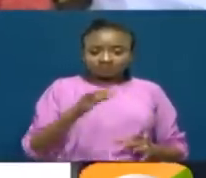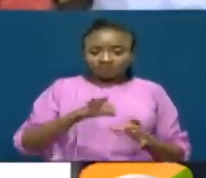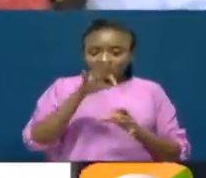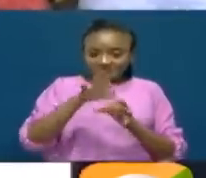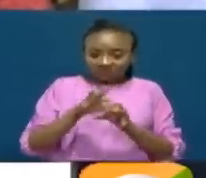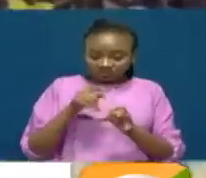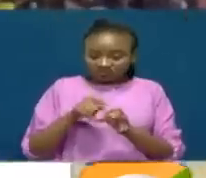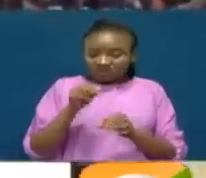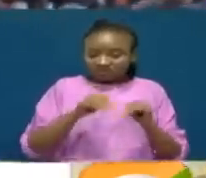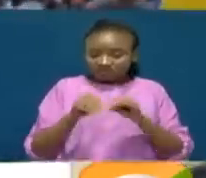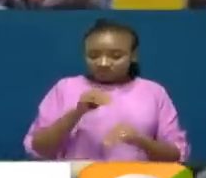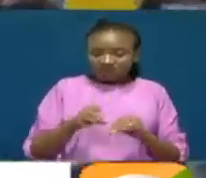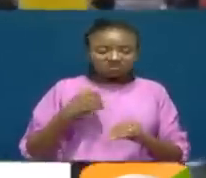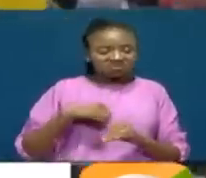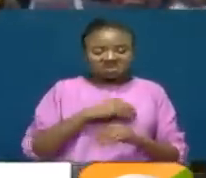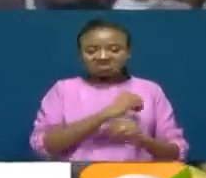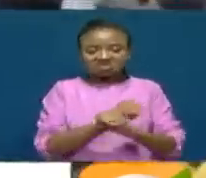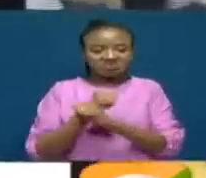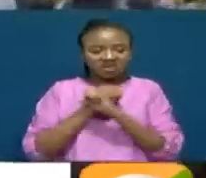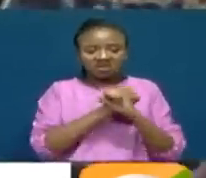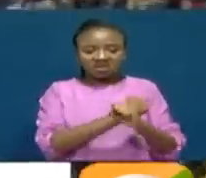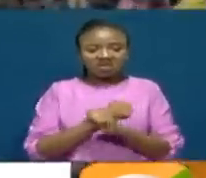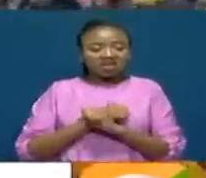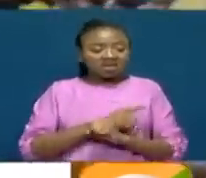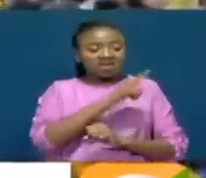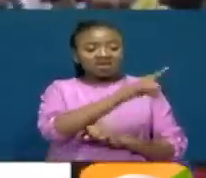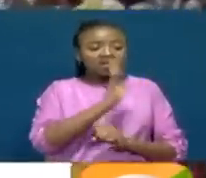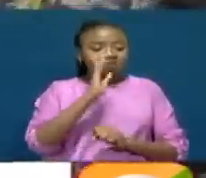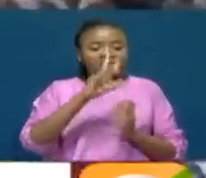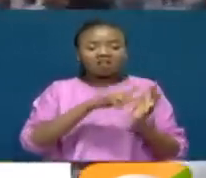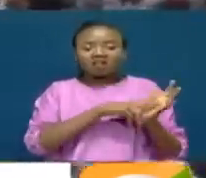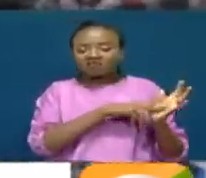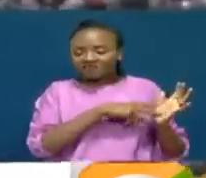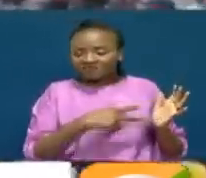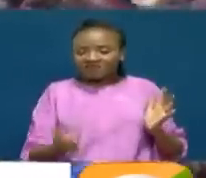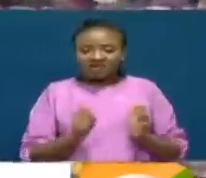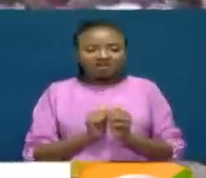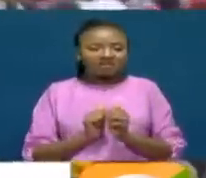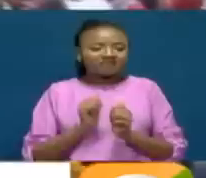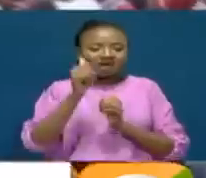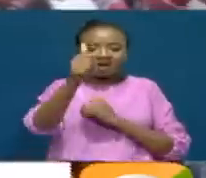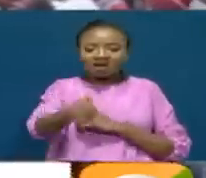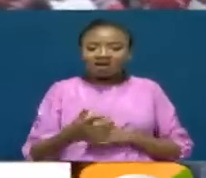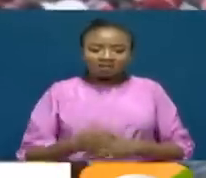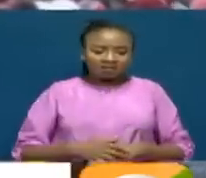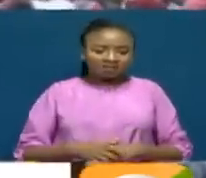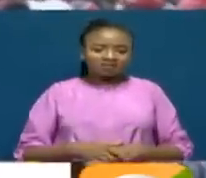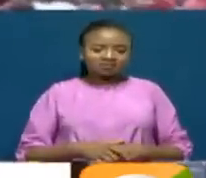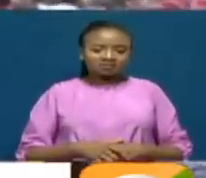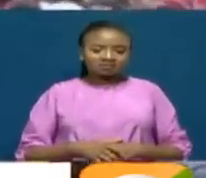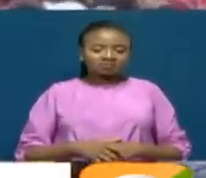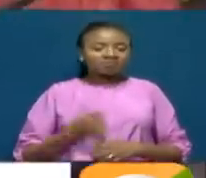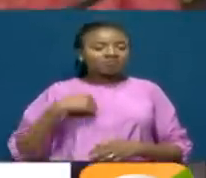tutachunga na tutawashinda na mbali. Hata mutashindwa kwenda kotini.